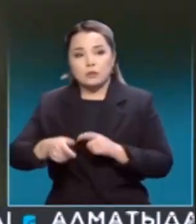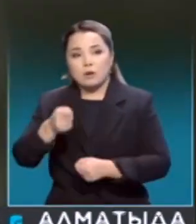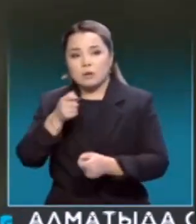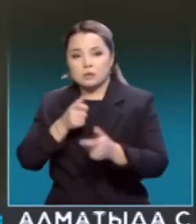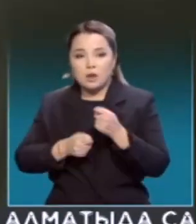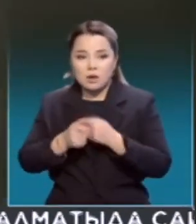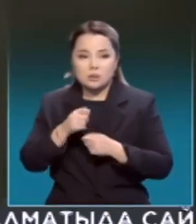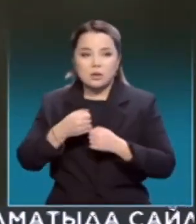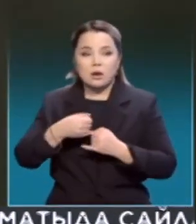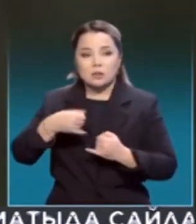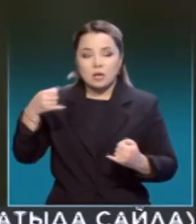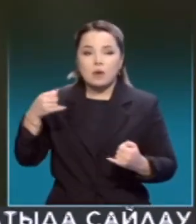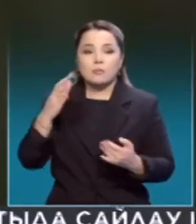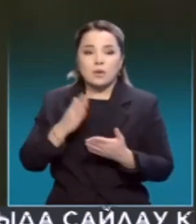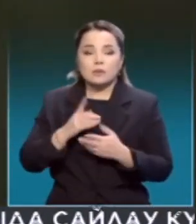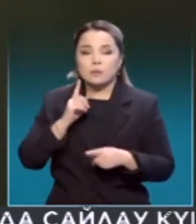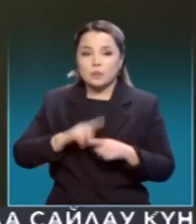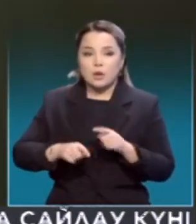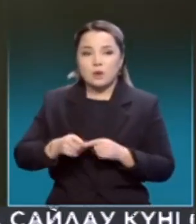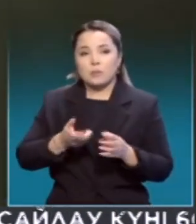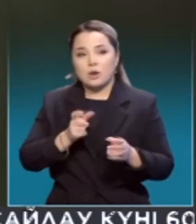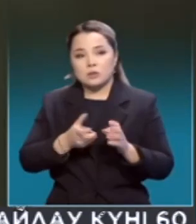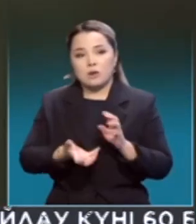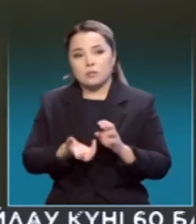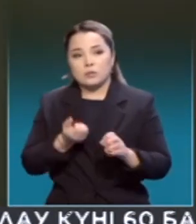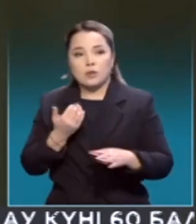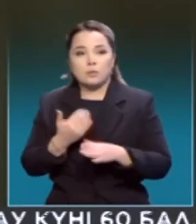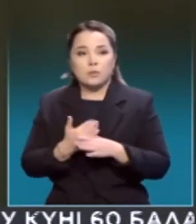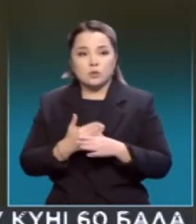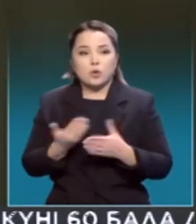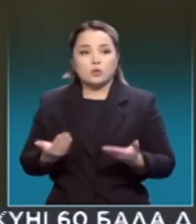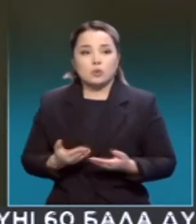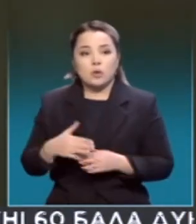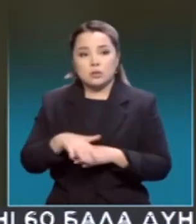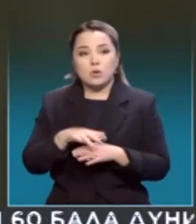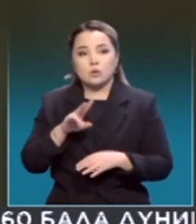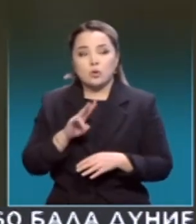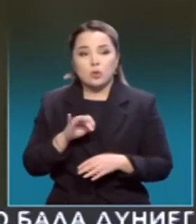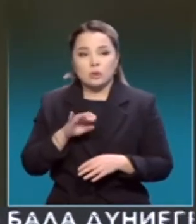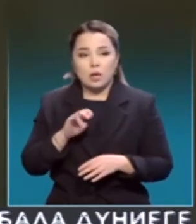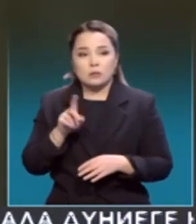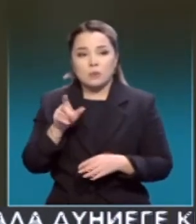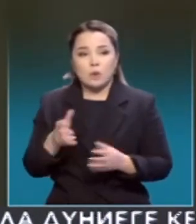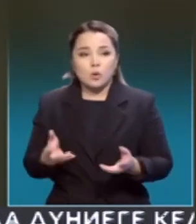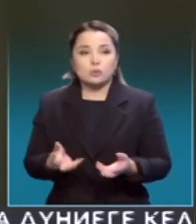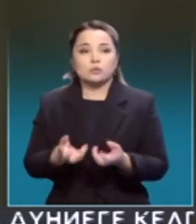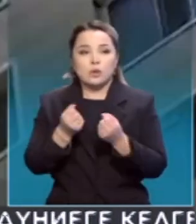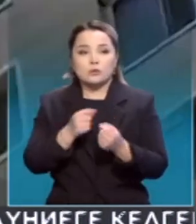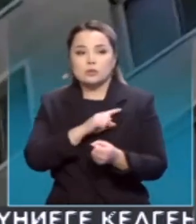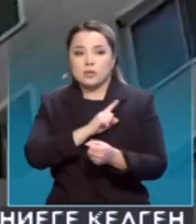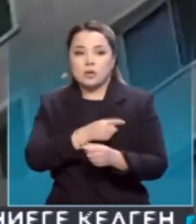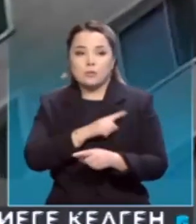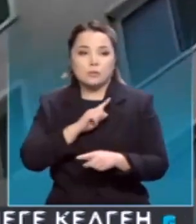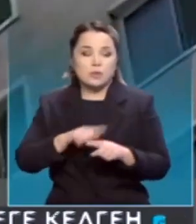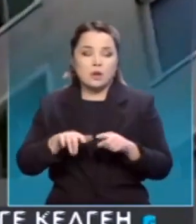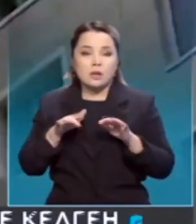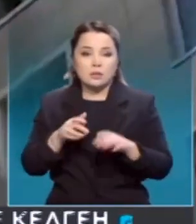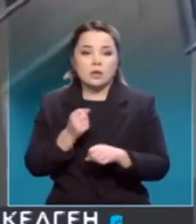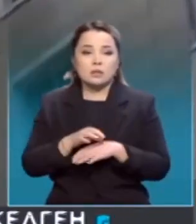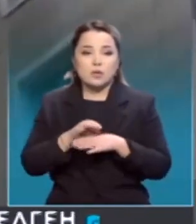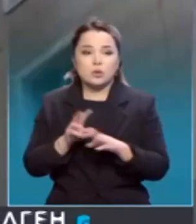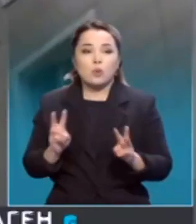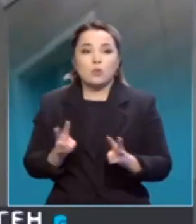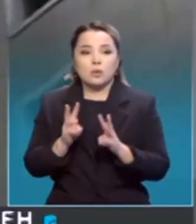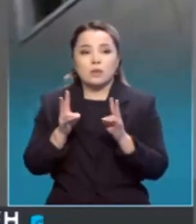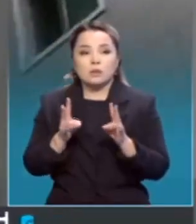іштегі адамдарды құтқаруға кіріскен. Болған жайтты көзімен көрген осы үйдің тұрғыны Нұрлан Болдахметов құтқарушылардың жылдам әрекет етуінің арқасында